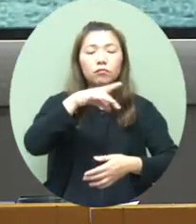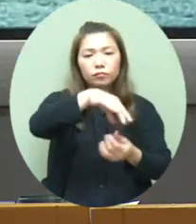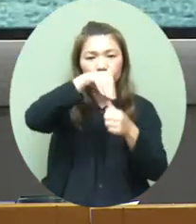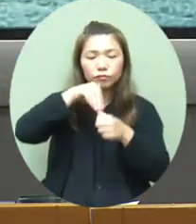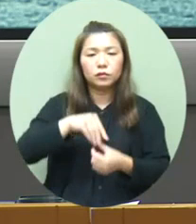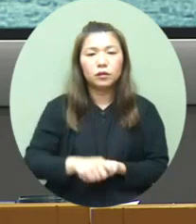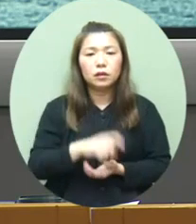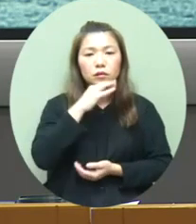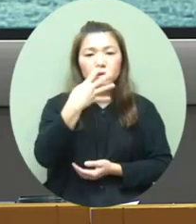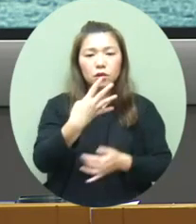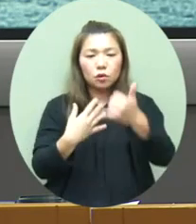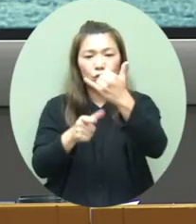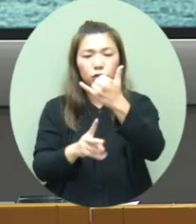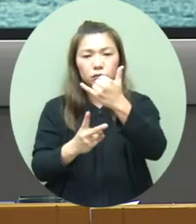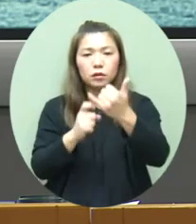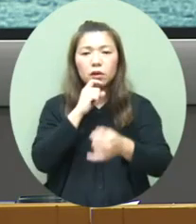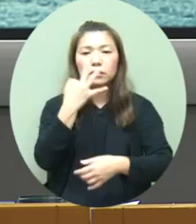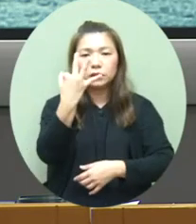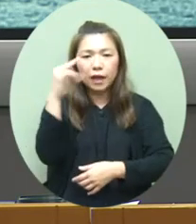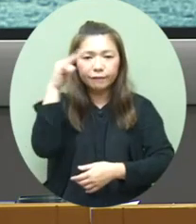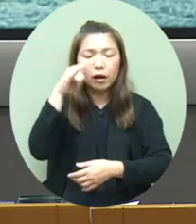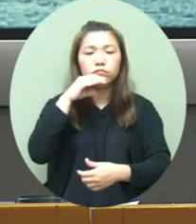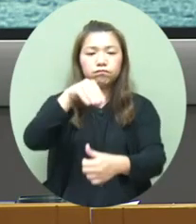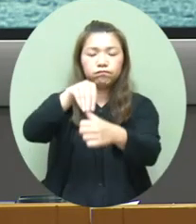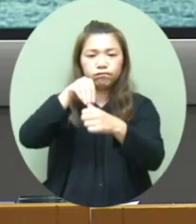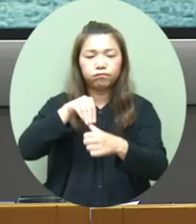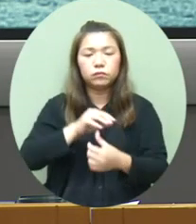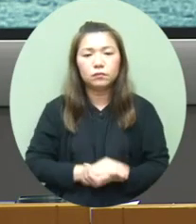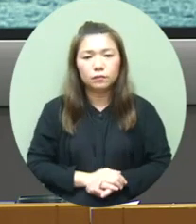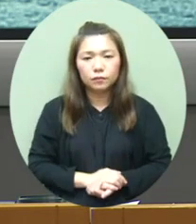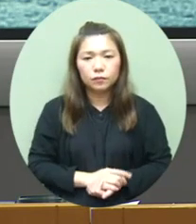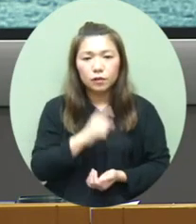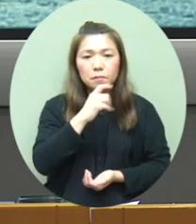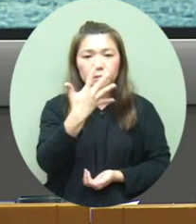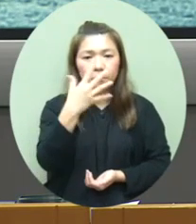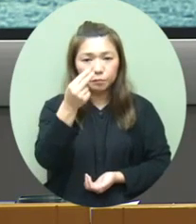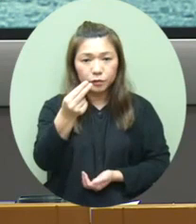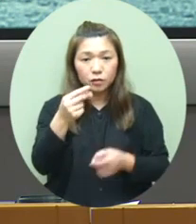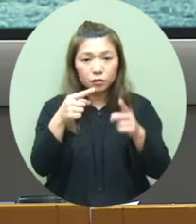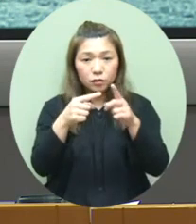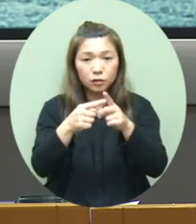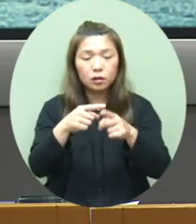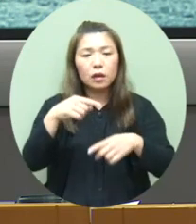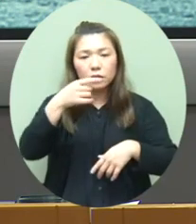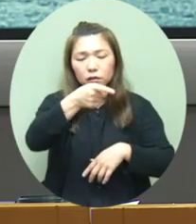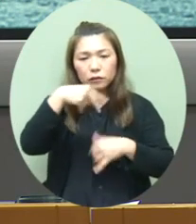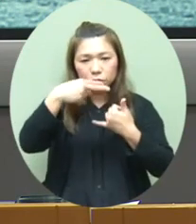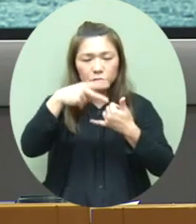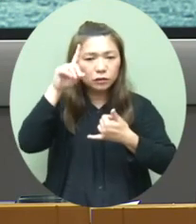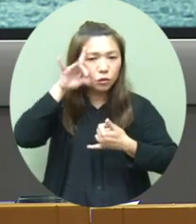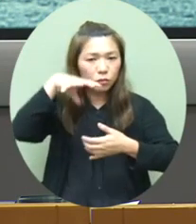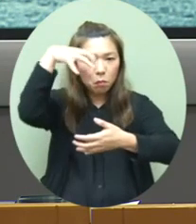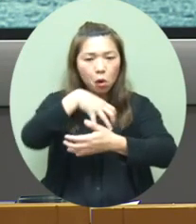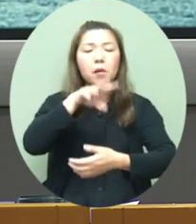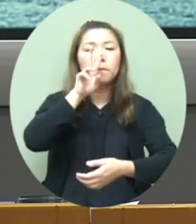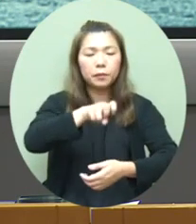係6月22號抵港啦，係經3個航班抵港嘅人士。有57宗咧就係喺檢疫中心檢疫酒店揾